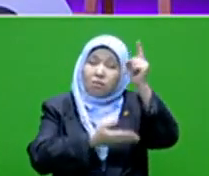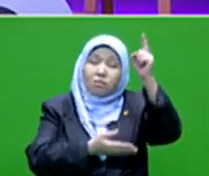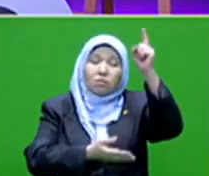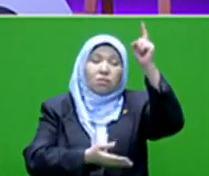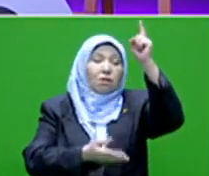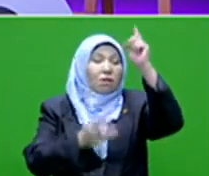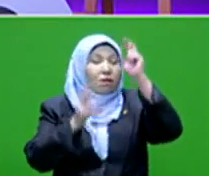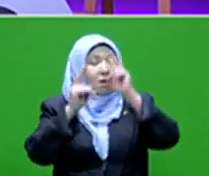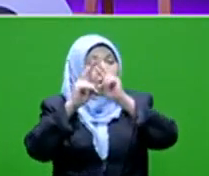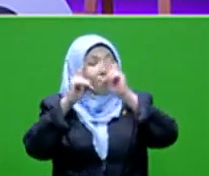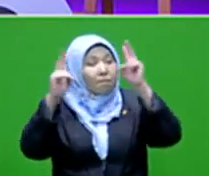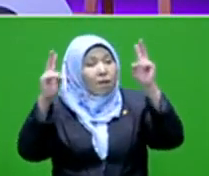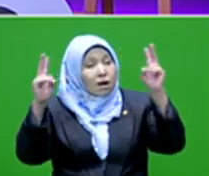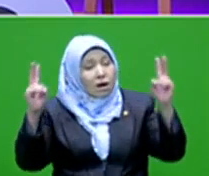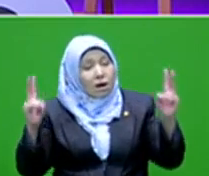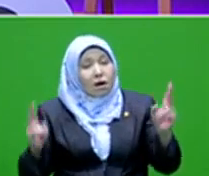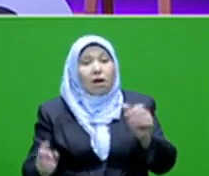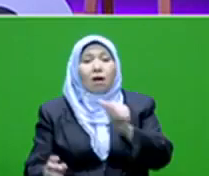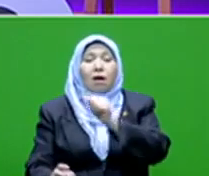aliyyil